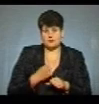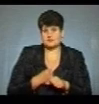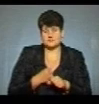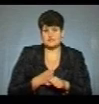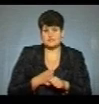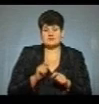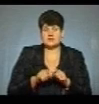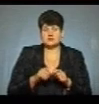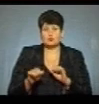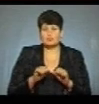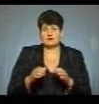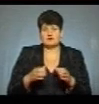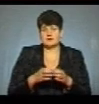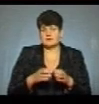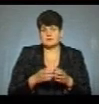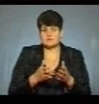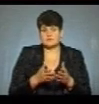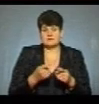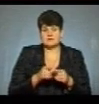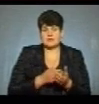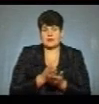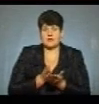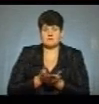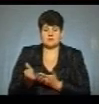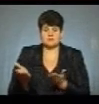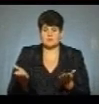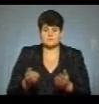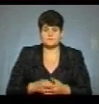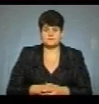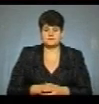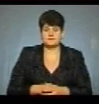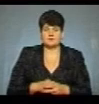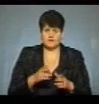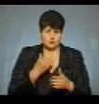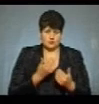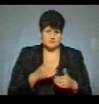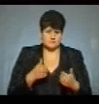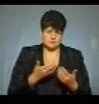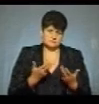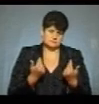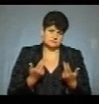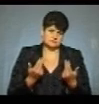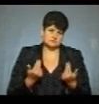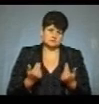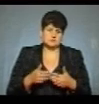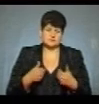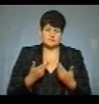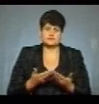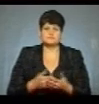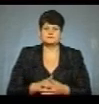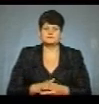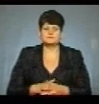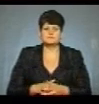слідчим управлінням, управлінням превентивної діяльності в цих напрямках. Тобто цим людям до вас ще звернутися в обласне управління, звичайно, якщо не